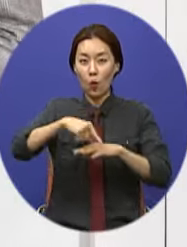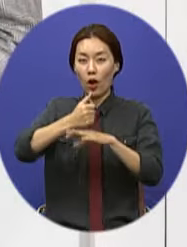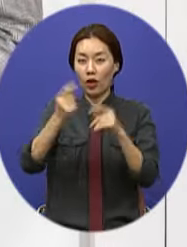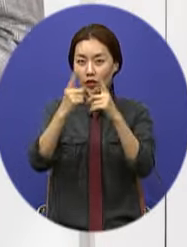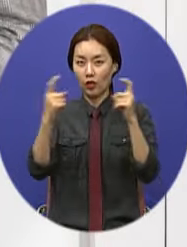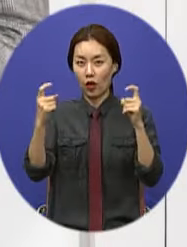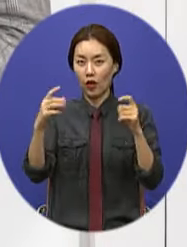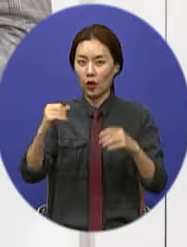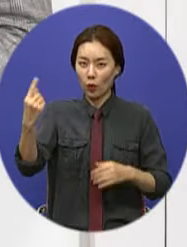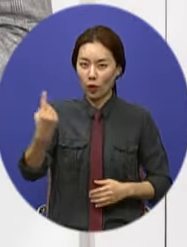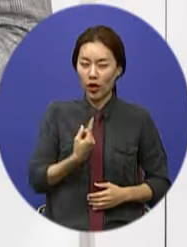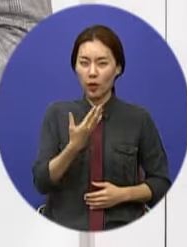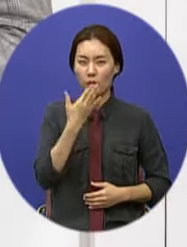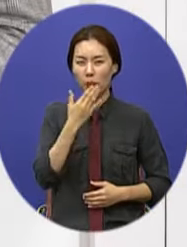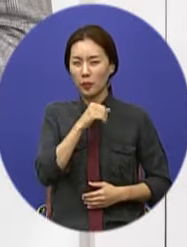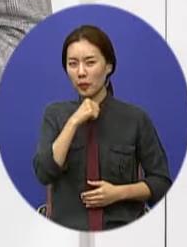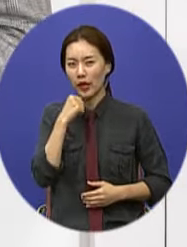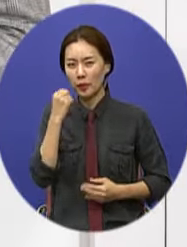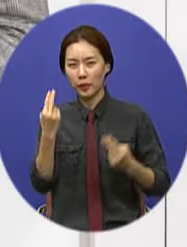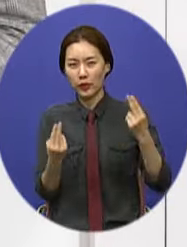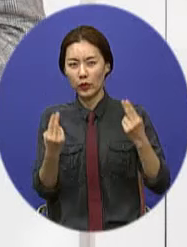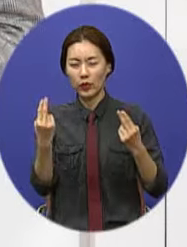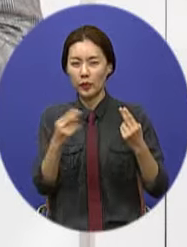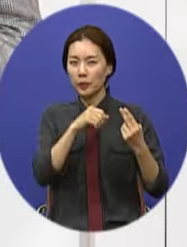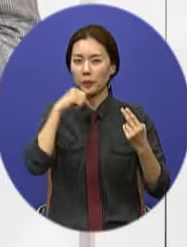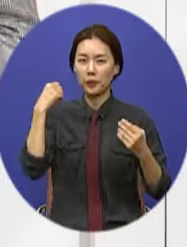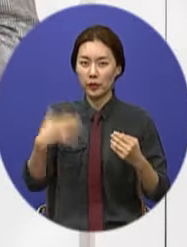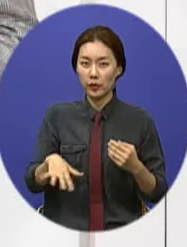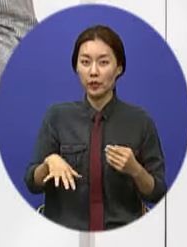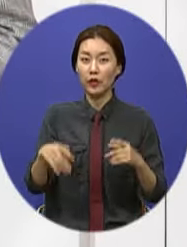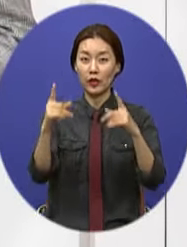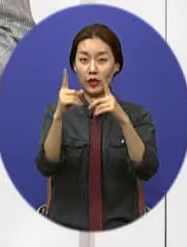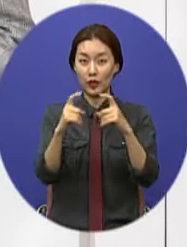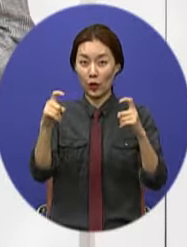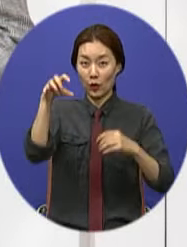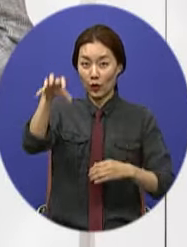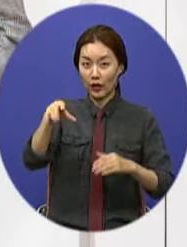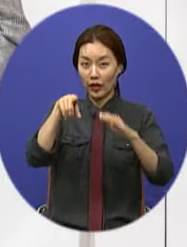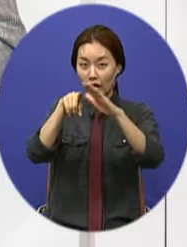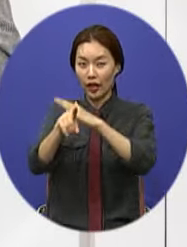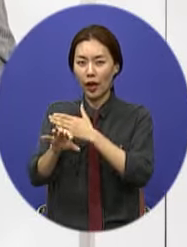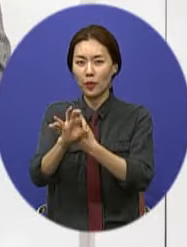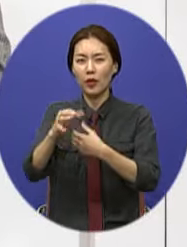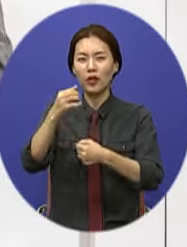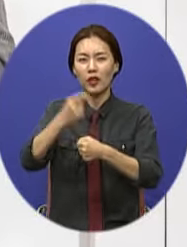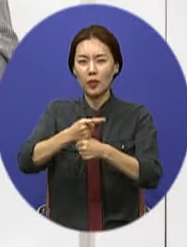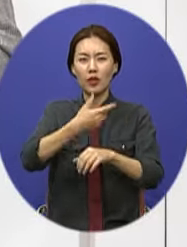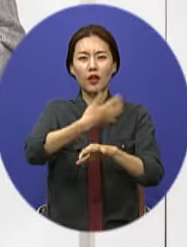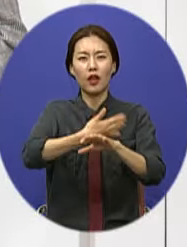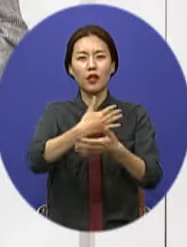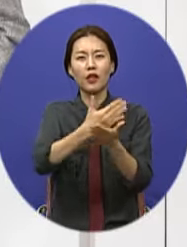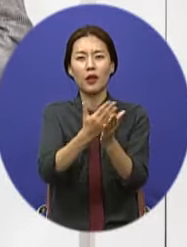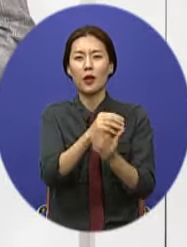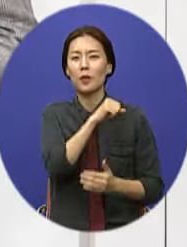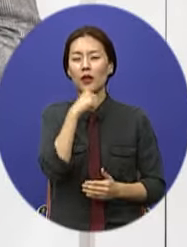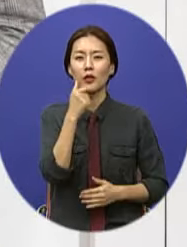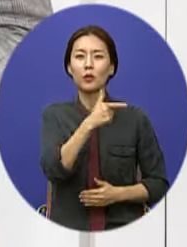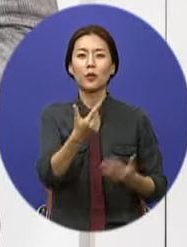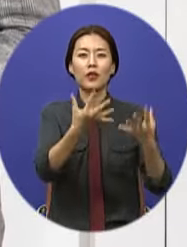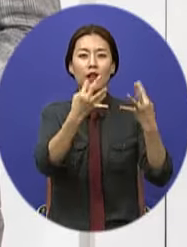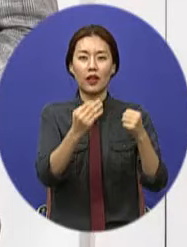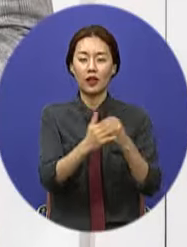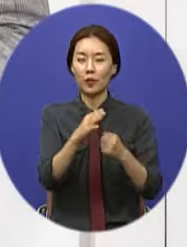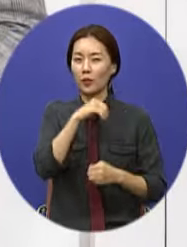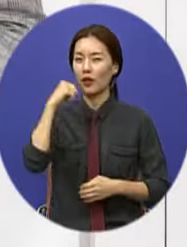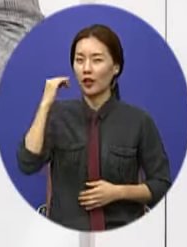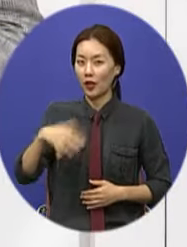먹으니까 맛이 없지. 예, 그럼 궁궐에는 들어가니까 배가 부르는데 그게 맛이 있을 리가 없잖아요. 아, 그렇군요.